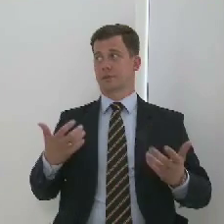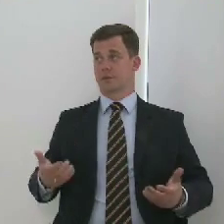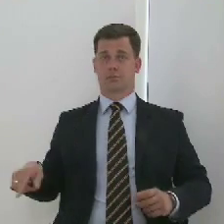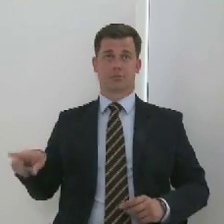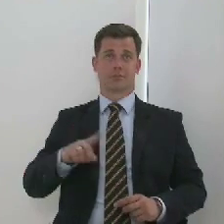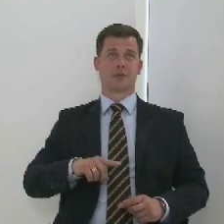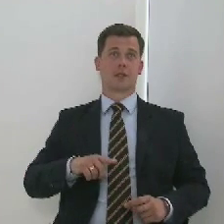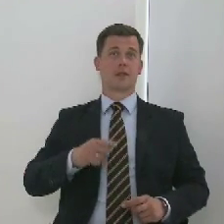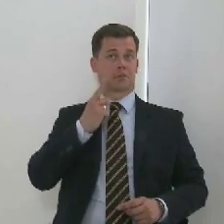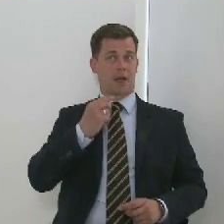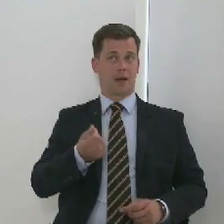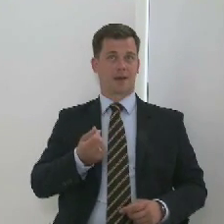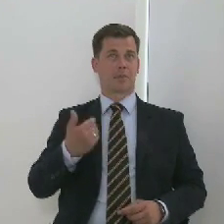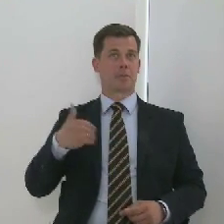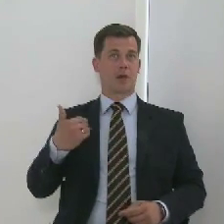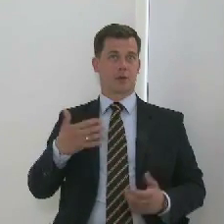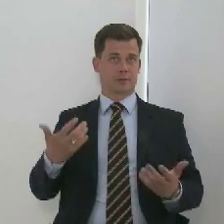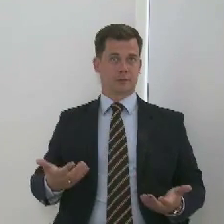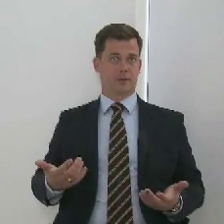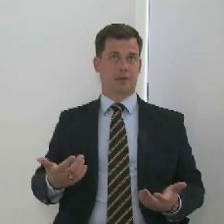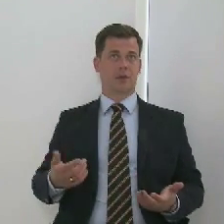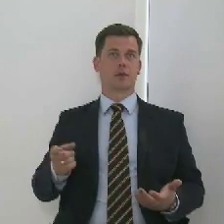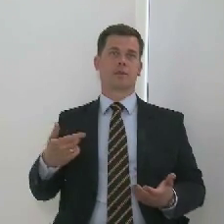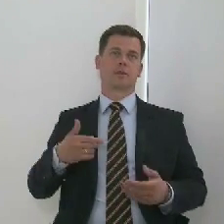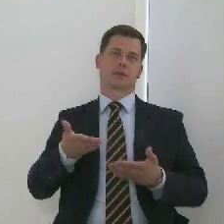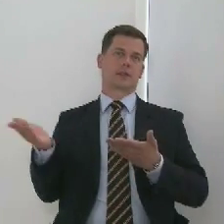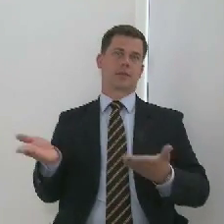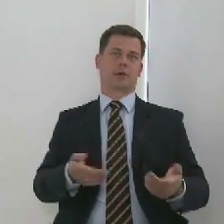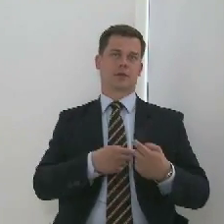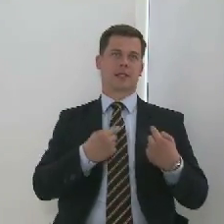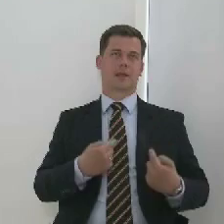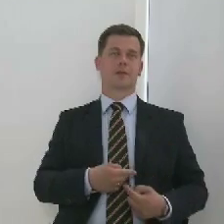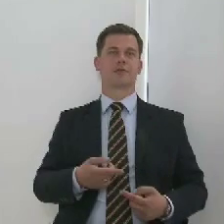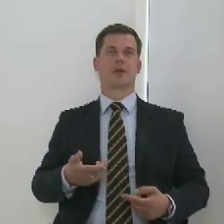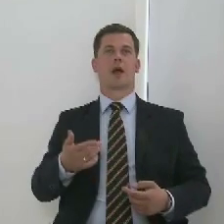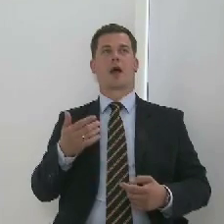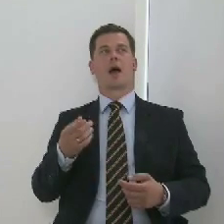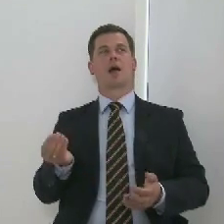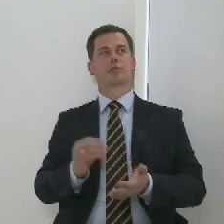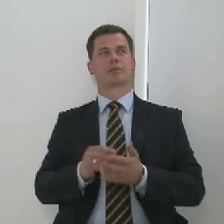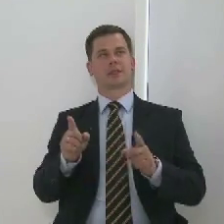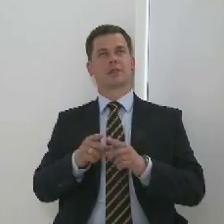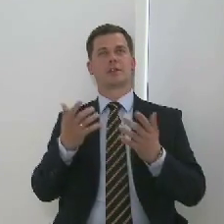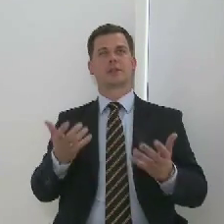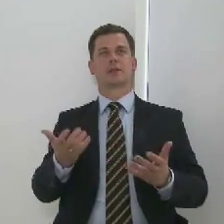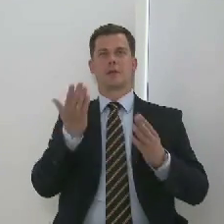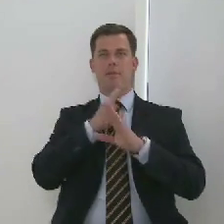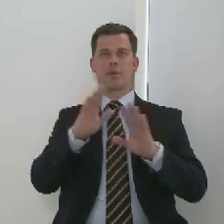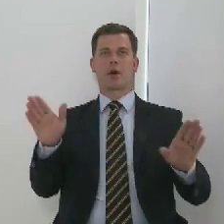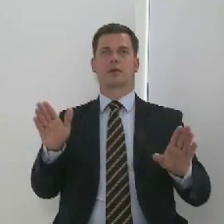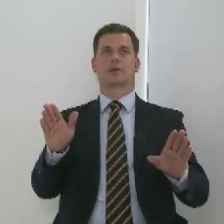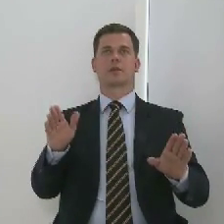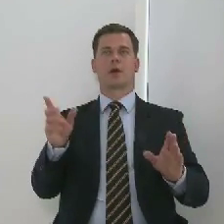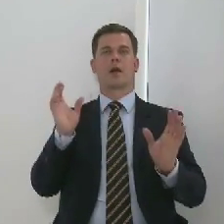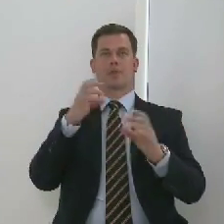Państwo chcecie posmakować naszego pięknego białka, serdecznie zapraszam. Natomiast jeszcze chciałabym zaprosić Państwa do